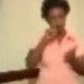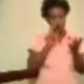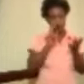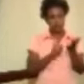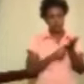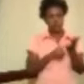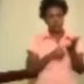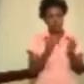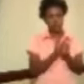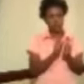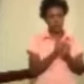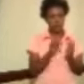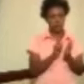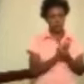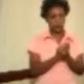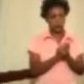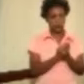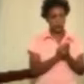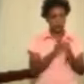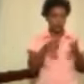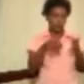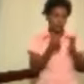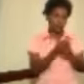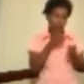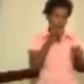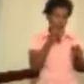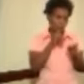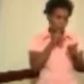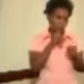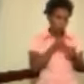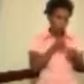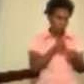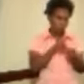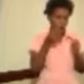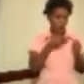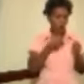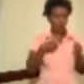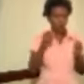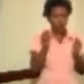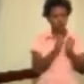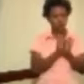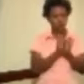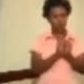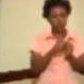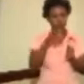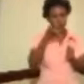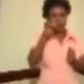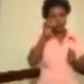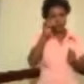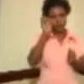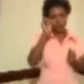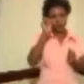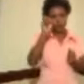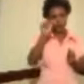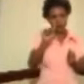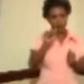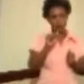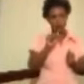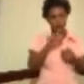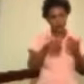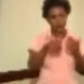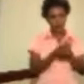que notre rôle nous, dans la temps communauté internationale, nous sommes un petit poisson. Nous sommes un pays qui est en